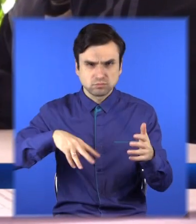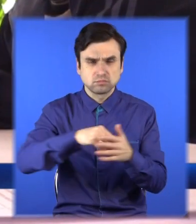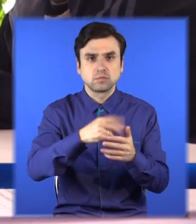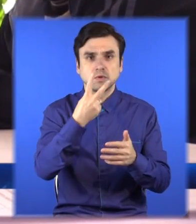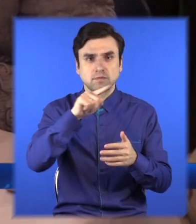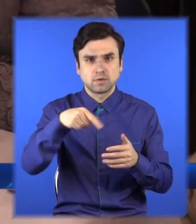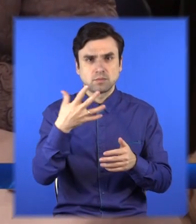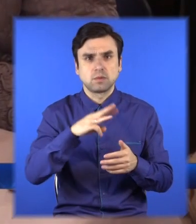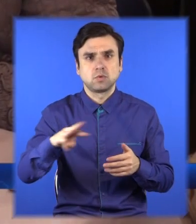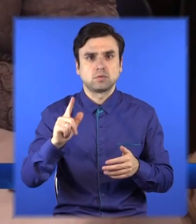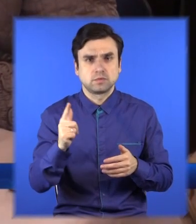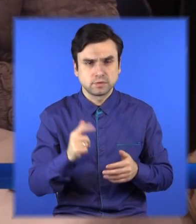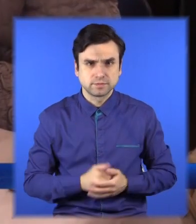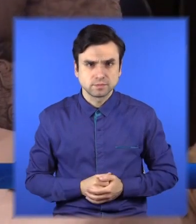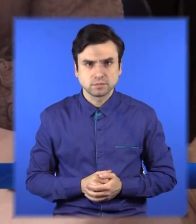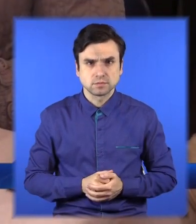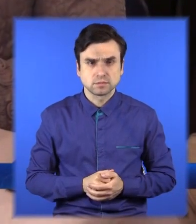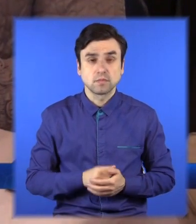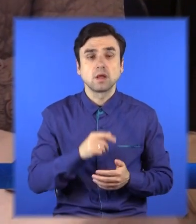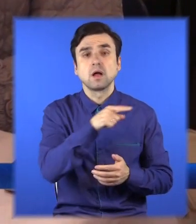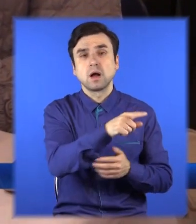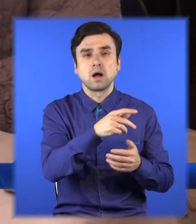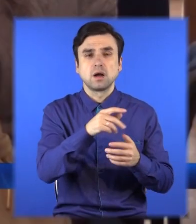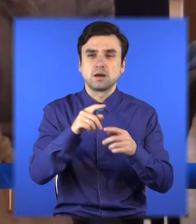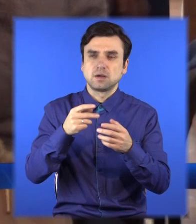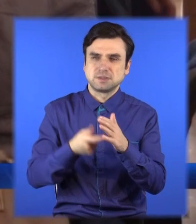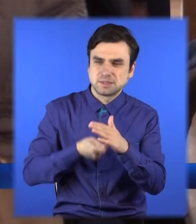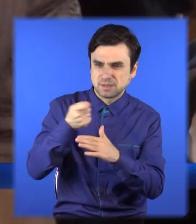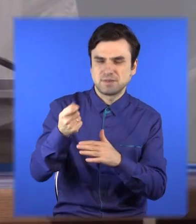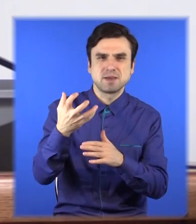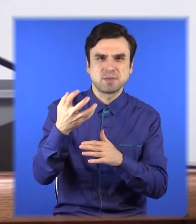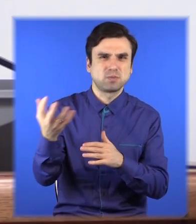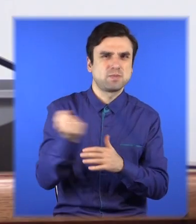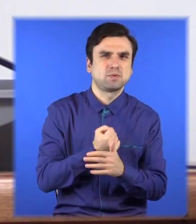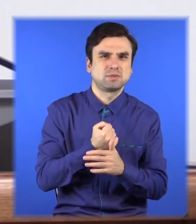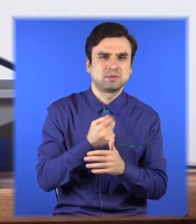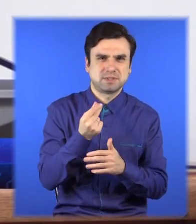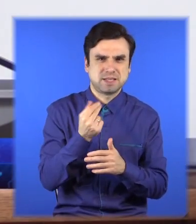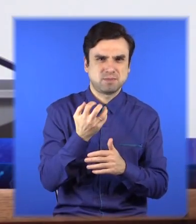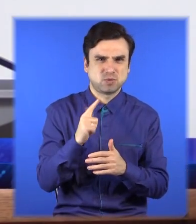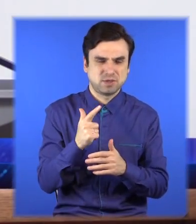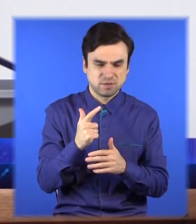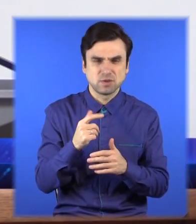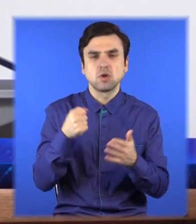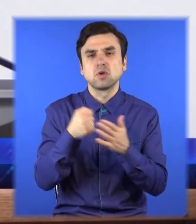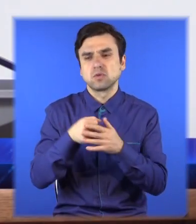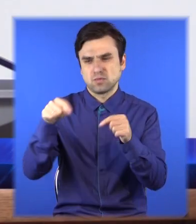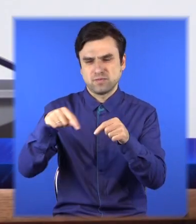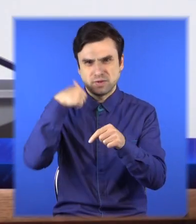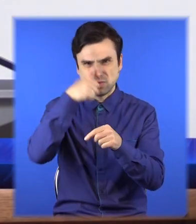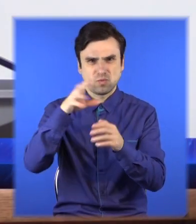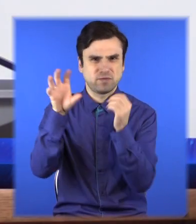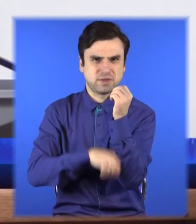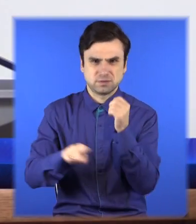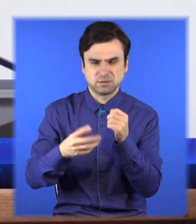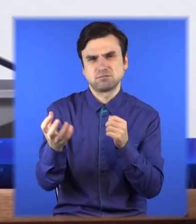мільйони гривень. Заявки на відшкодування витрат приймають до кінця року. Понад 7 років допомогу з міського